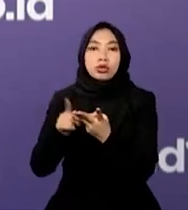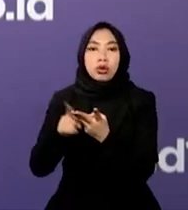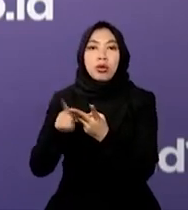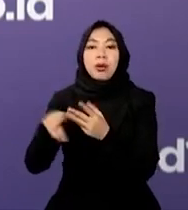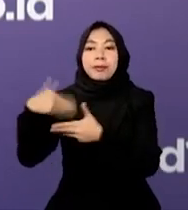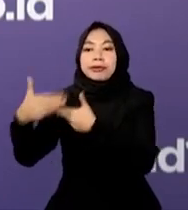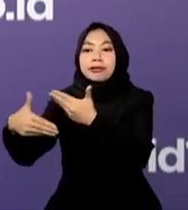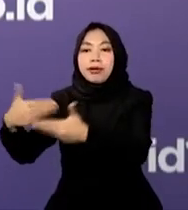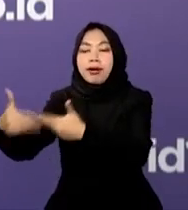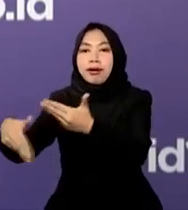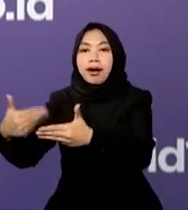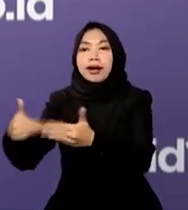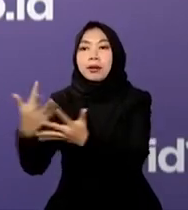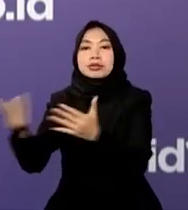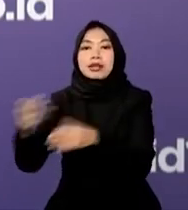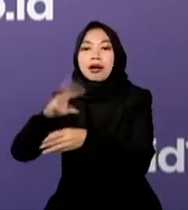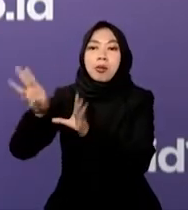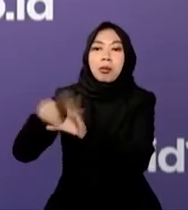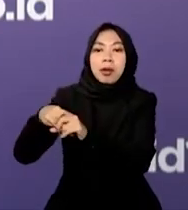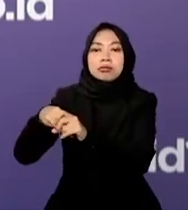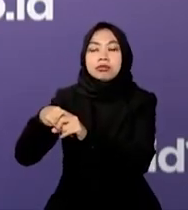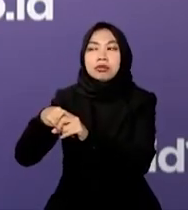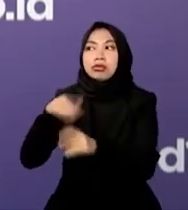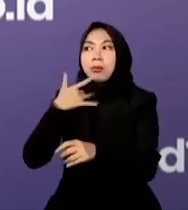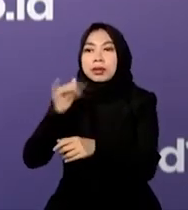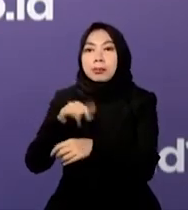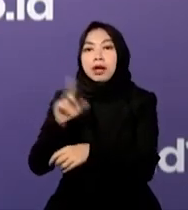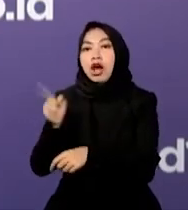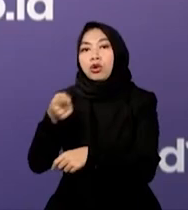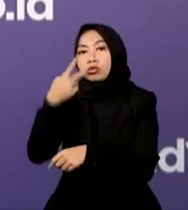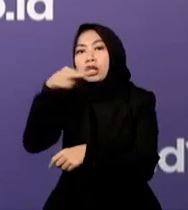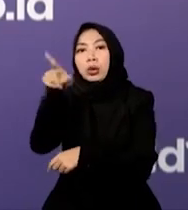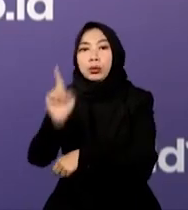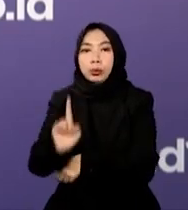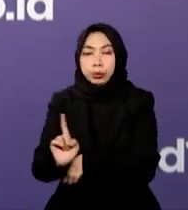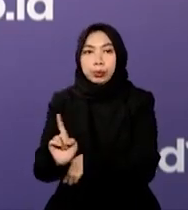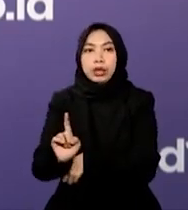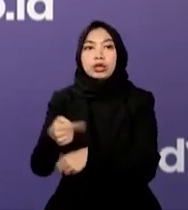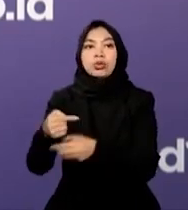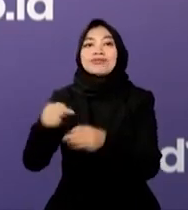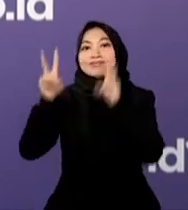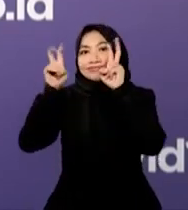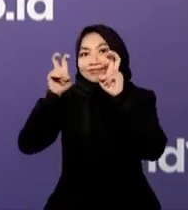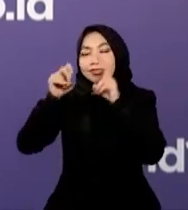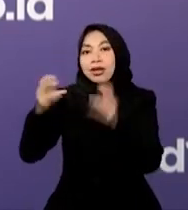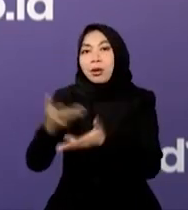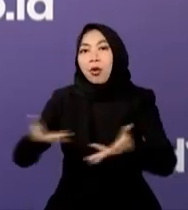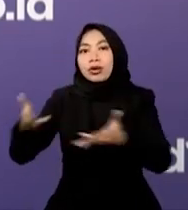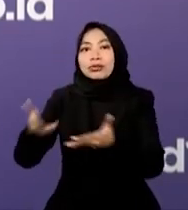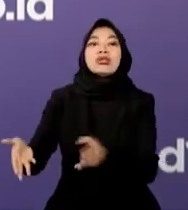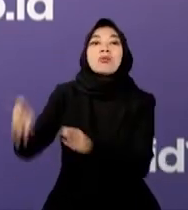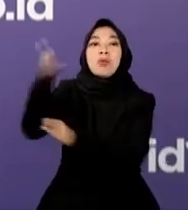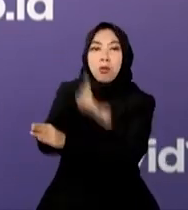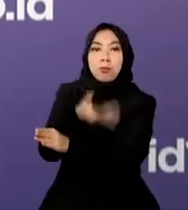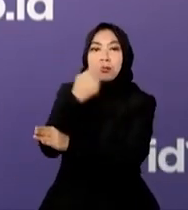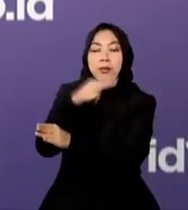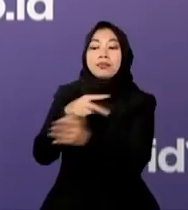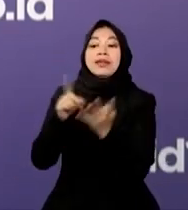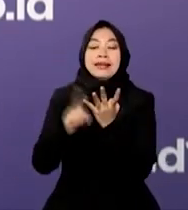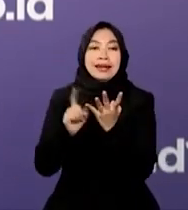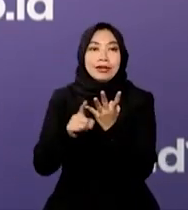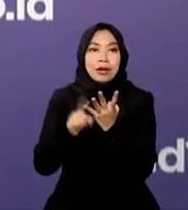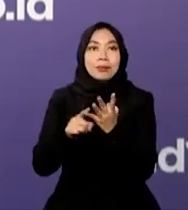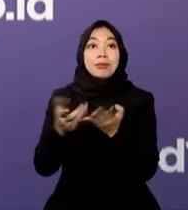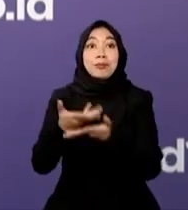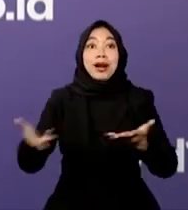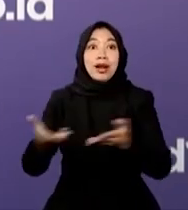penyelenggaraan termasuk masyarakat itu sendiri yang kedua juga harus melihat dari aspek timing